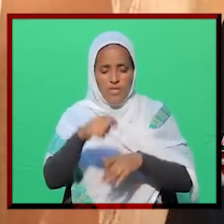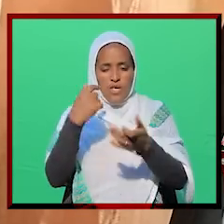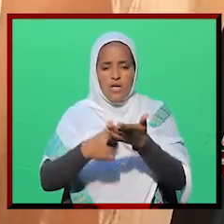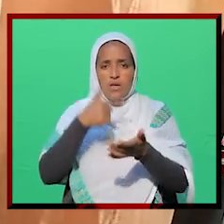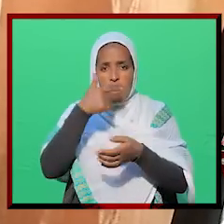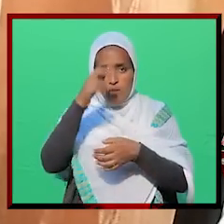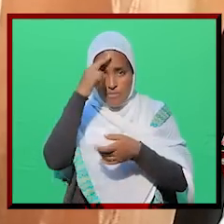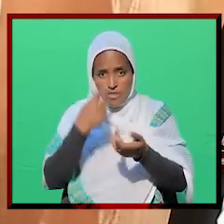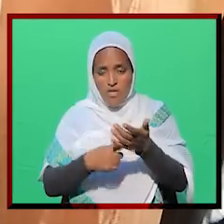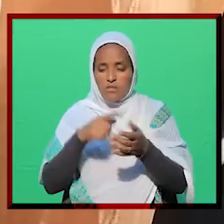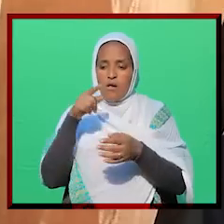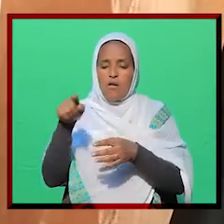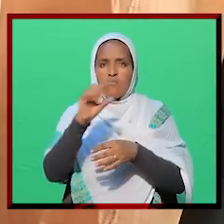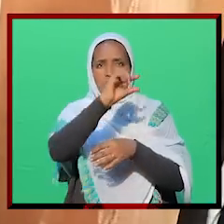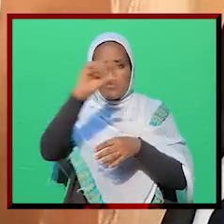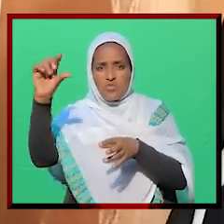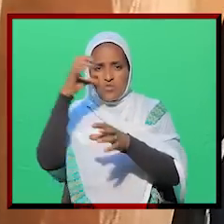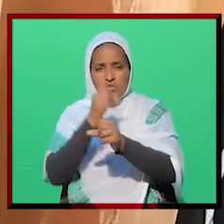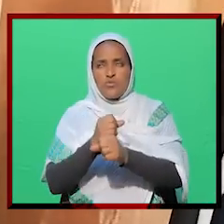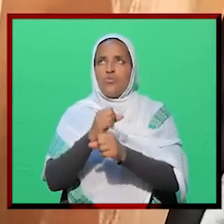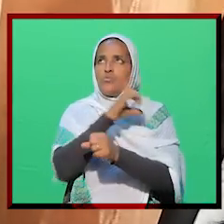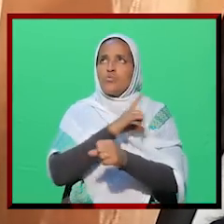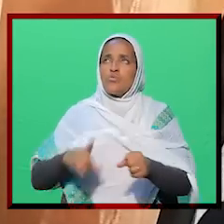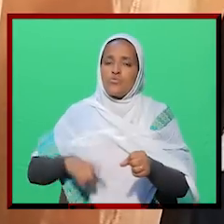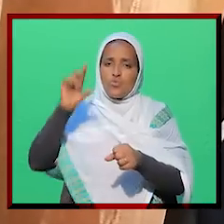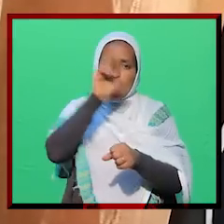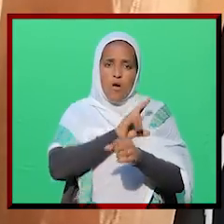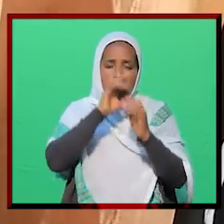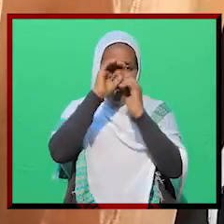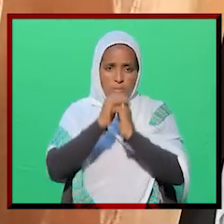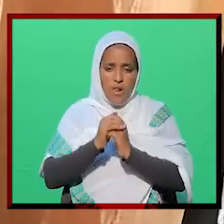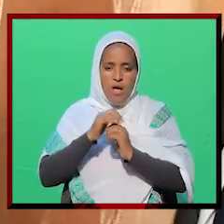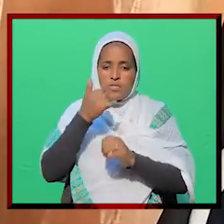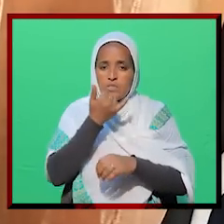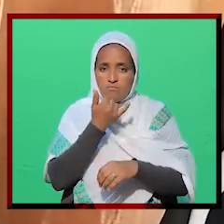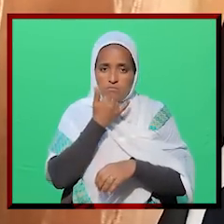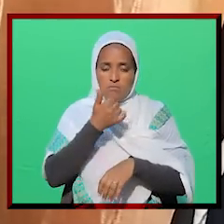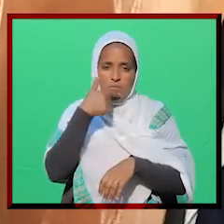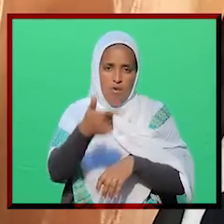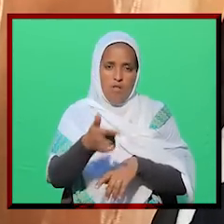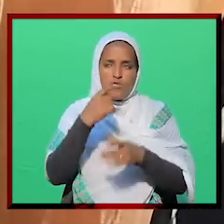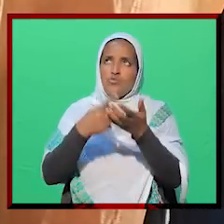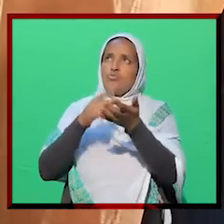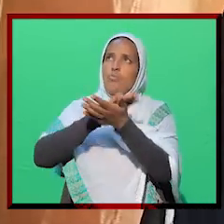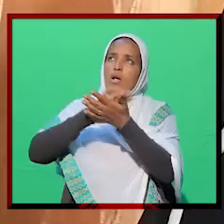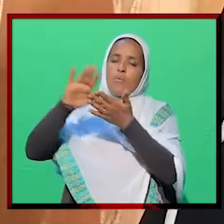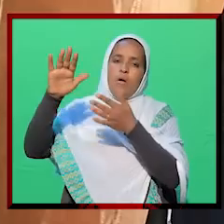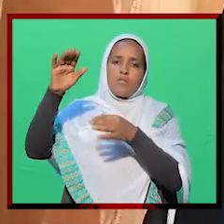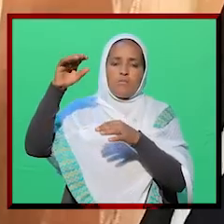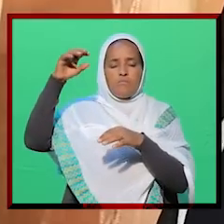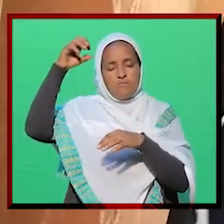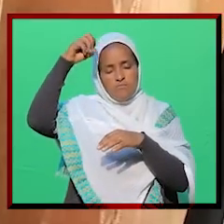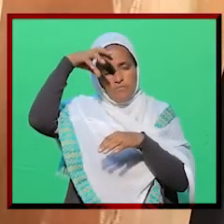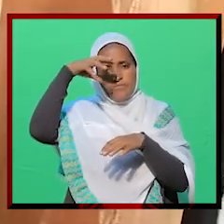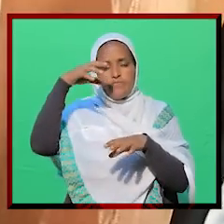እናገኛለን። ይሄንም በማለታቸው አንቀጹን ይዘው ክርስቶስን የባህሪ አምላክ ሎቱ ስብሐት እሱን በቅባተ